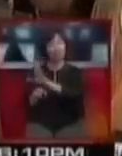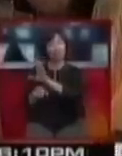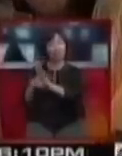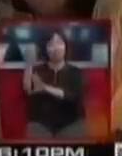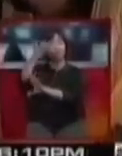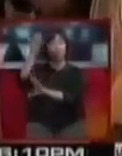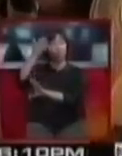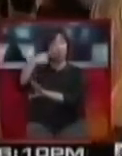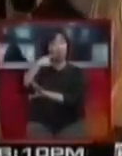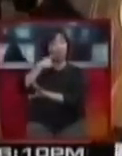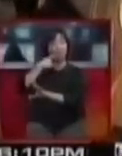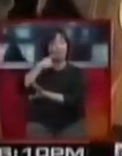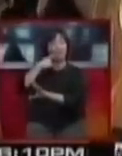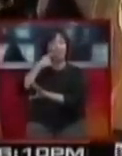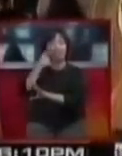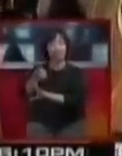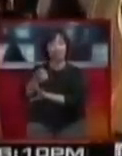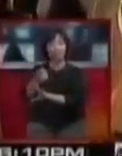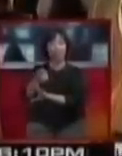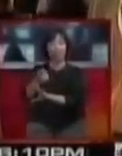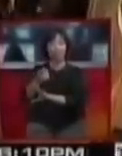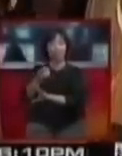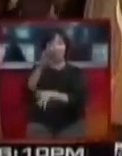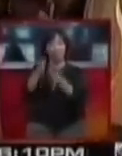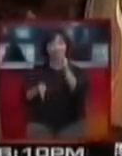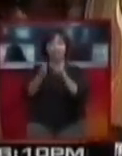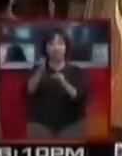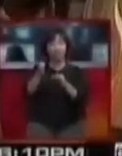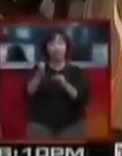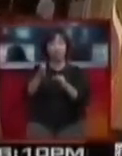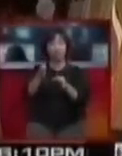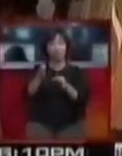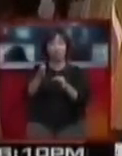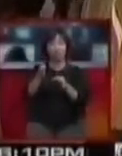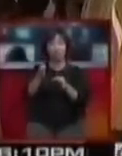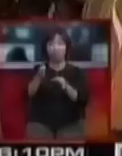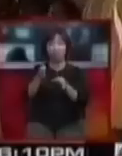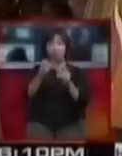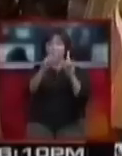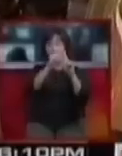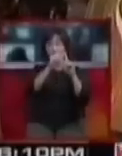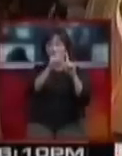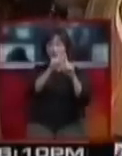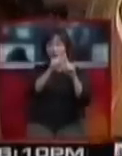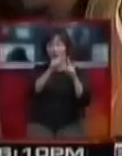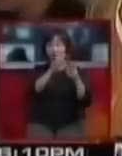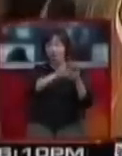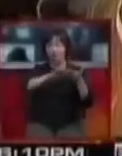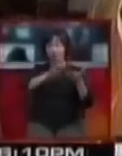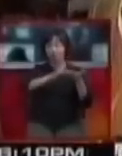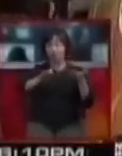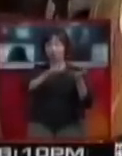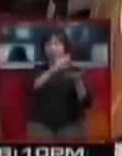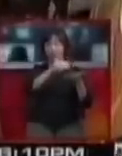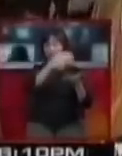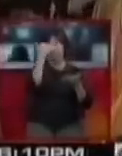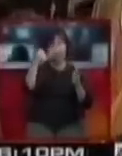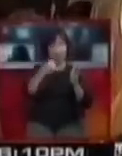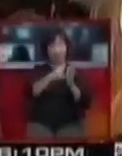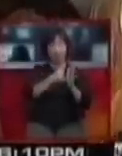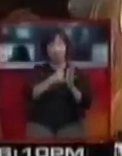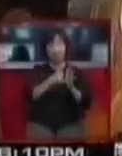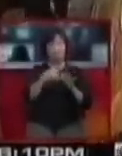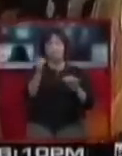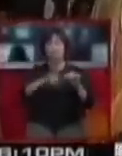kanyang pananalita kanina ay hindi ubra raw sa kanya ang termino na forgive and forget dahil marami